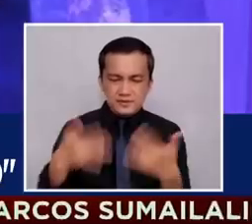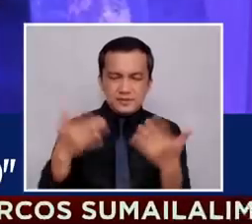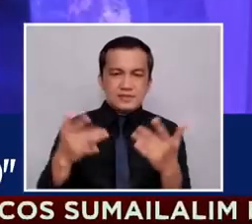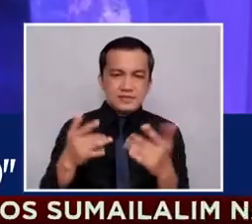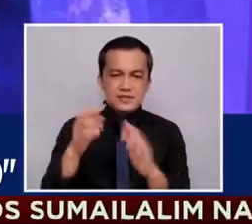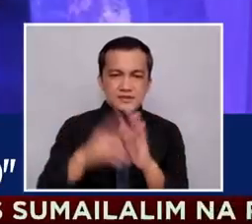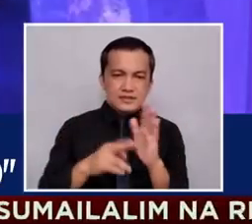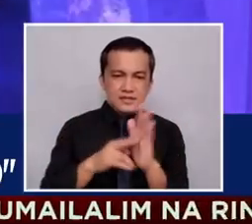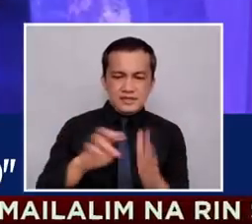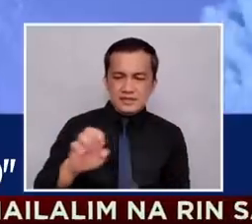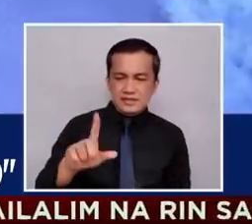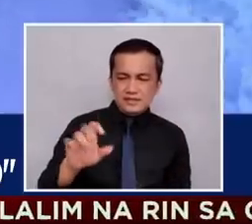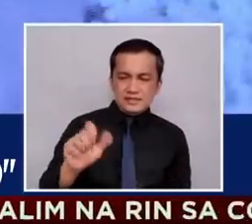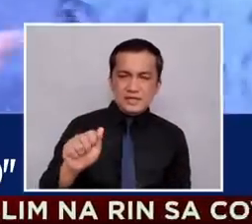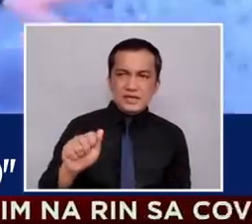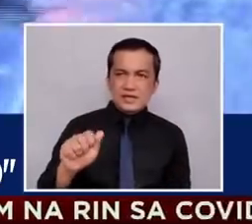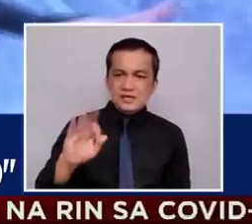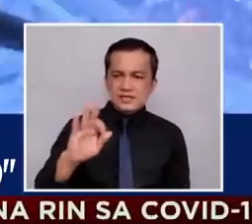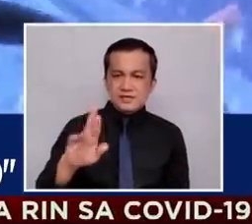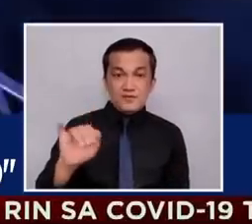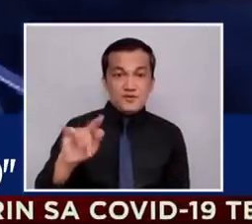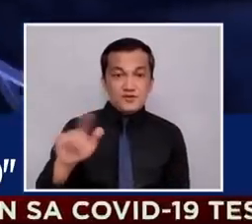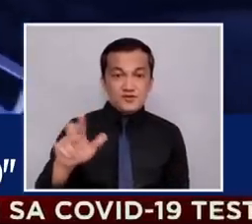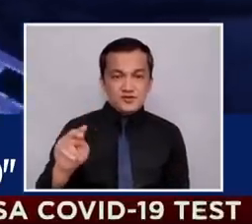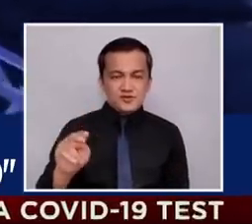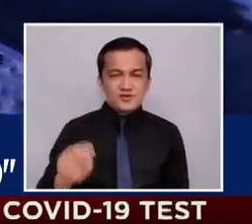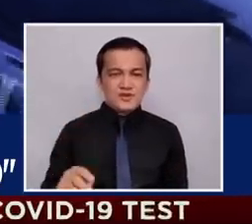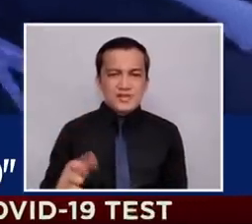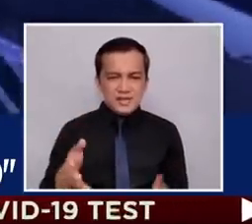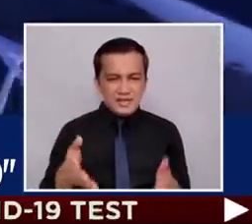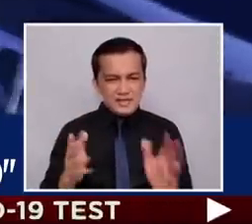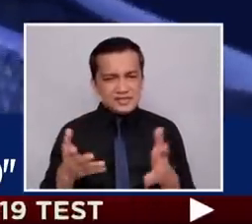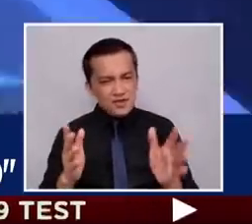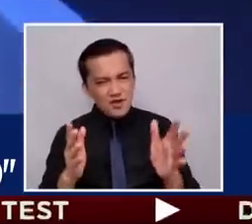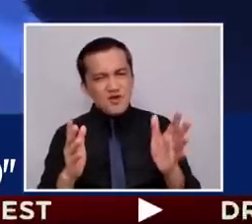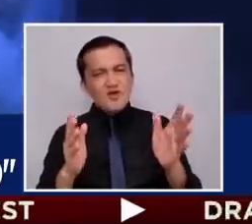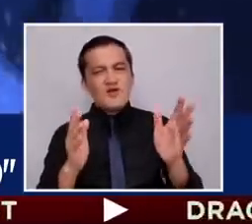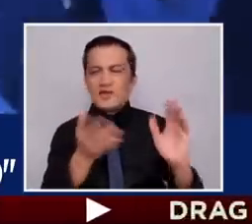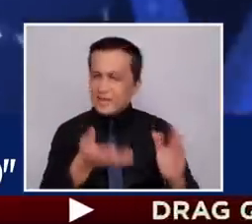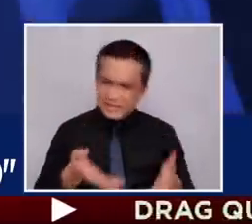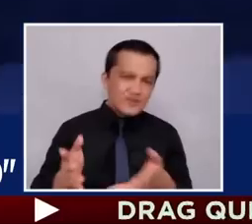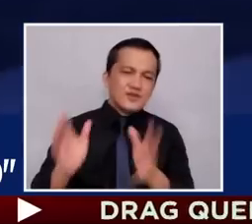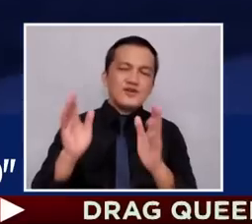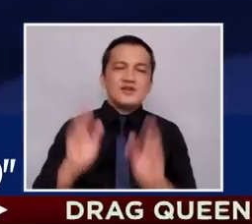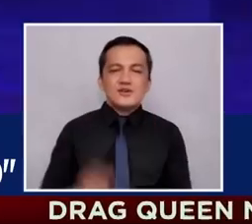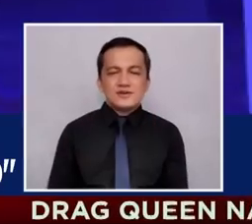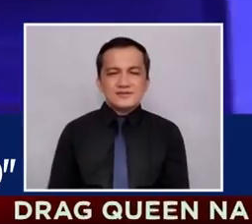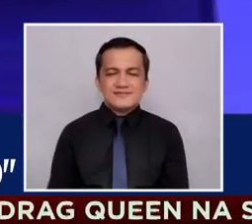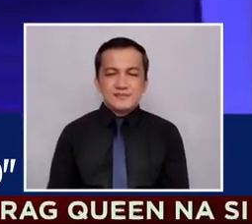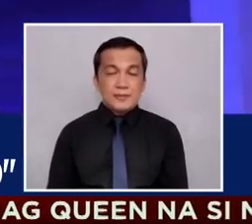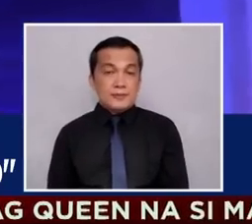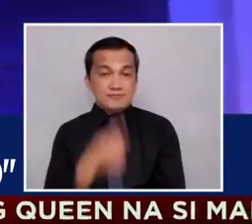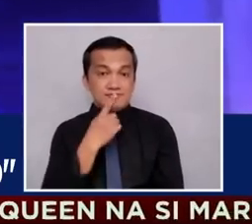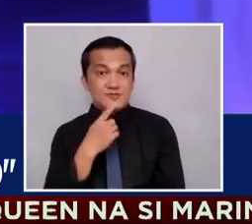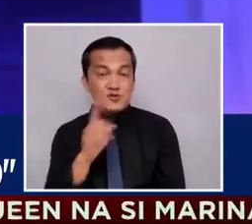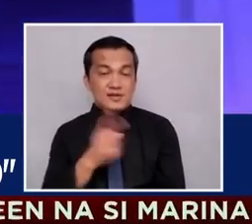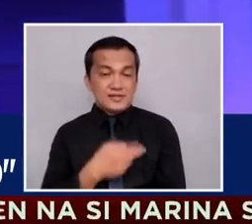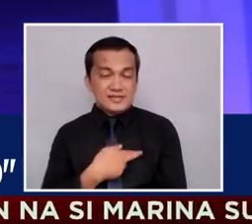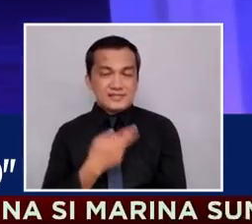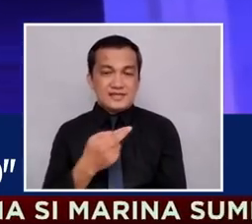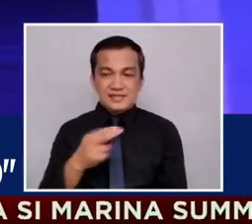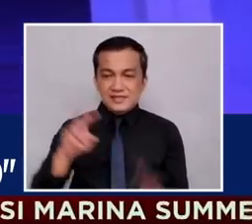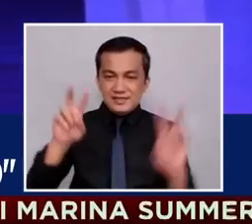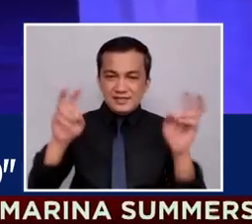ni Elsa sa Frozen. Let it go, let it go. Ano ang reaksyon niya kapag tinatawag